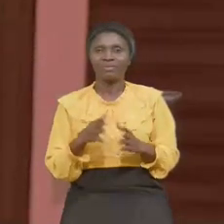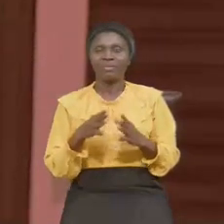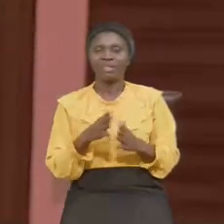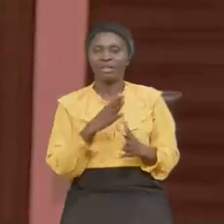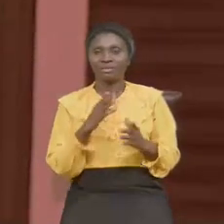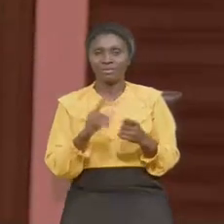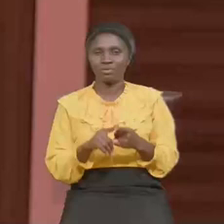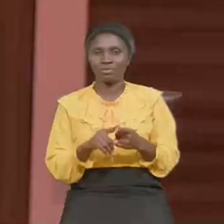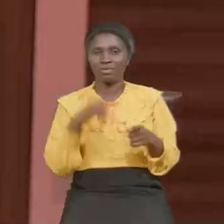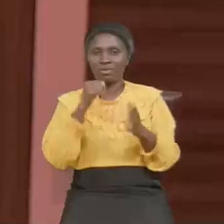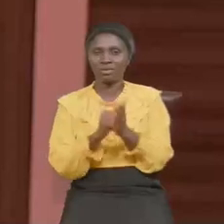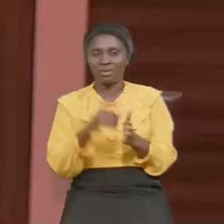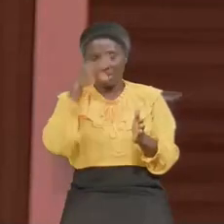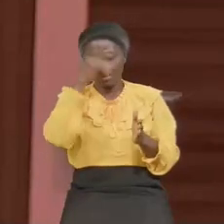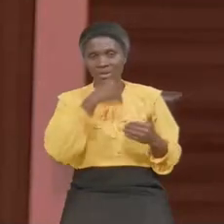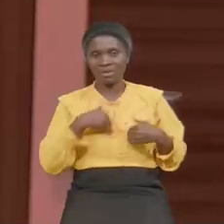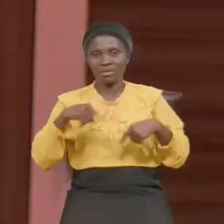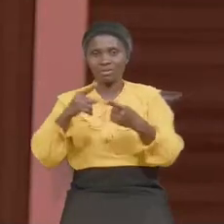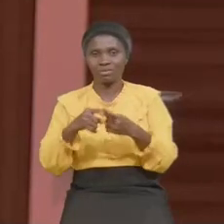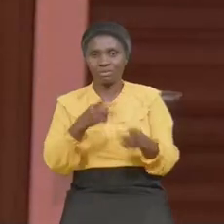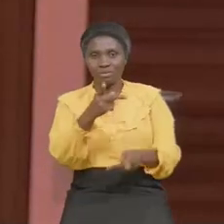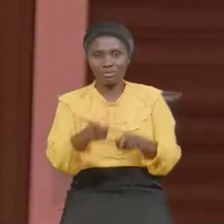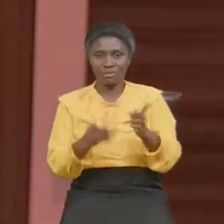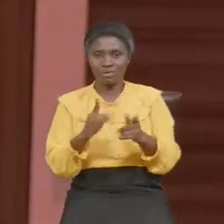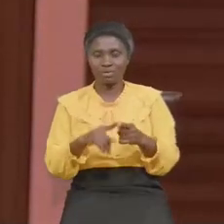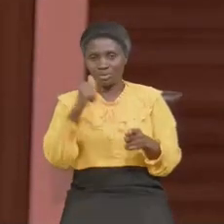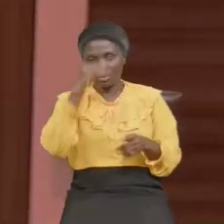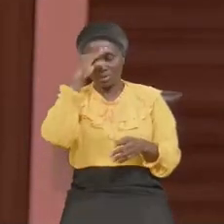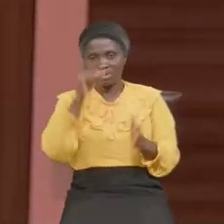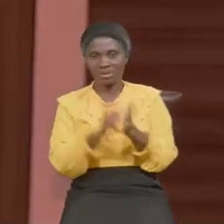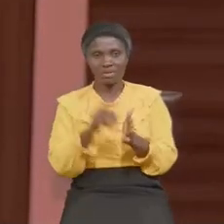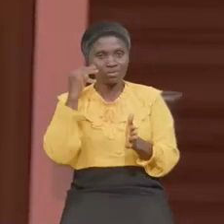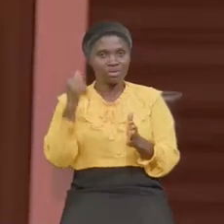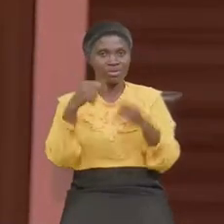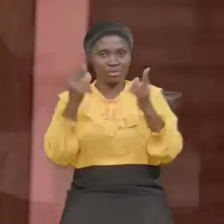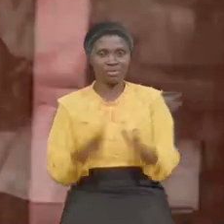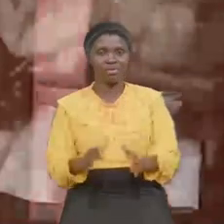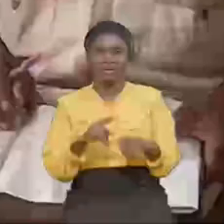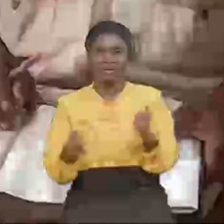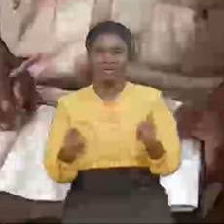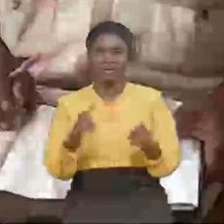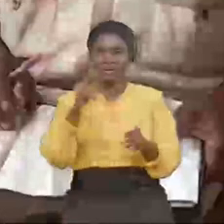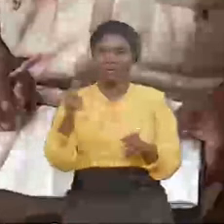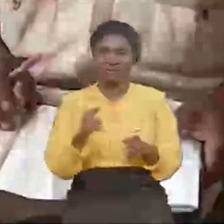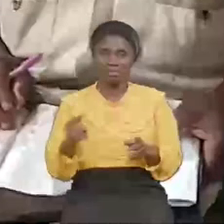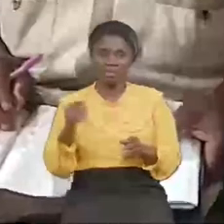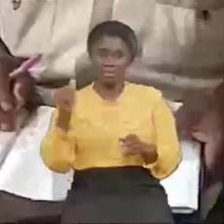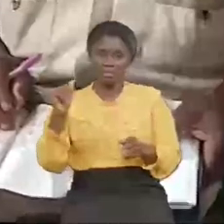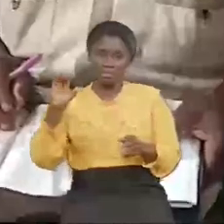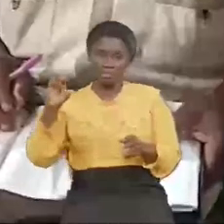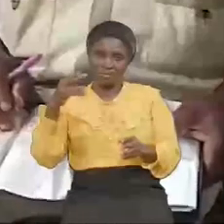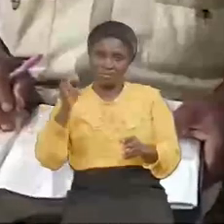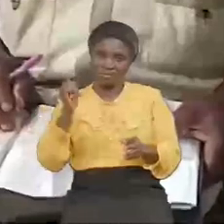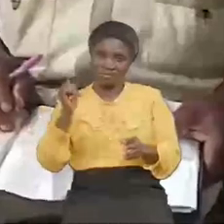pécheur. Mais Zachée n'a pas perdu du temps. Tu ne perdras pas de temps. J'ai dit, tu ne perdras pas de